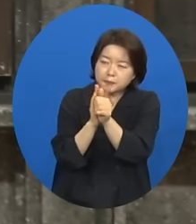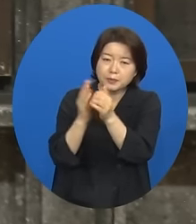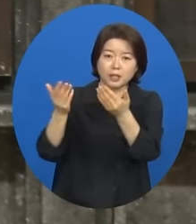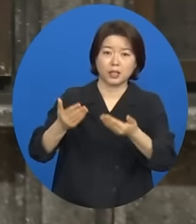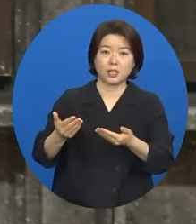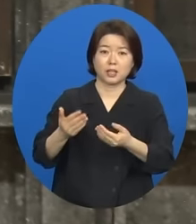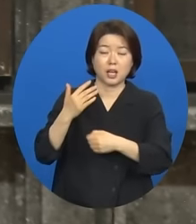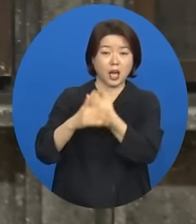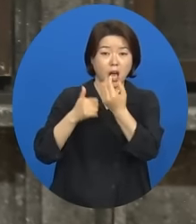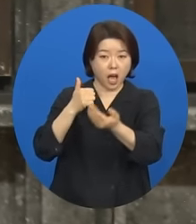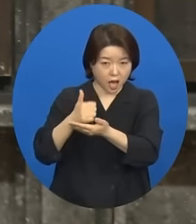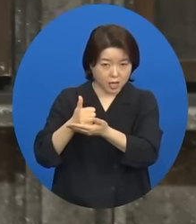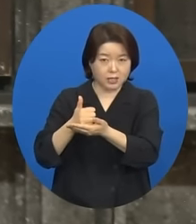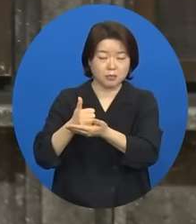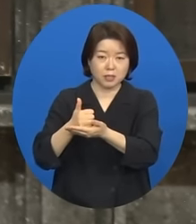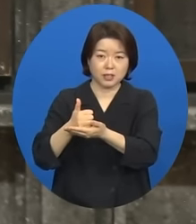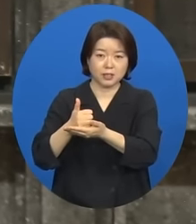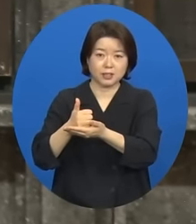하나님께서